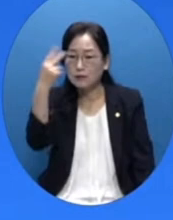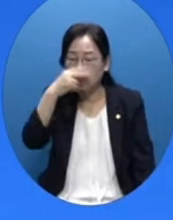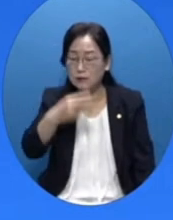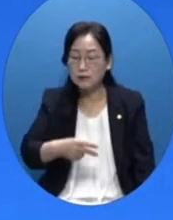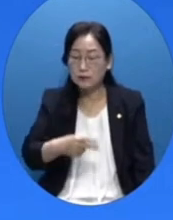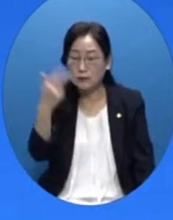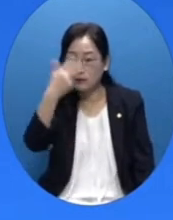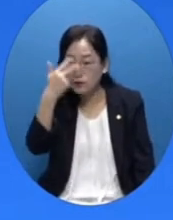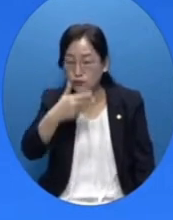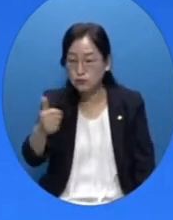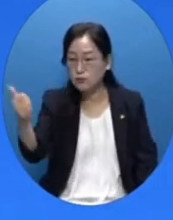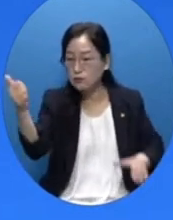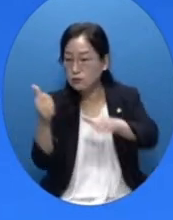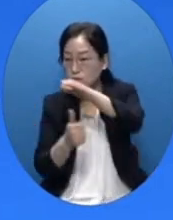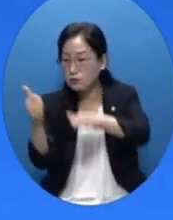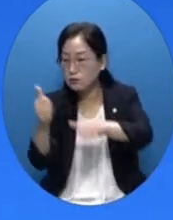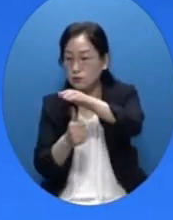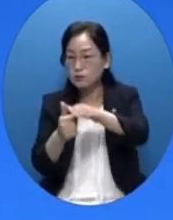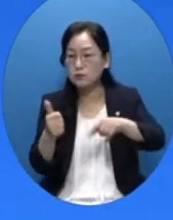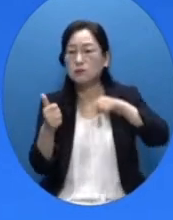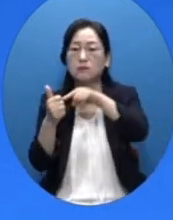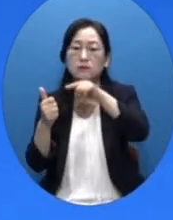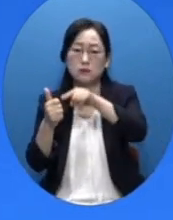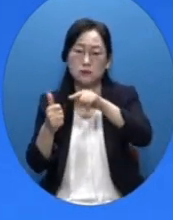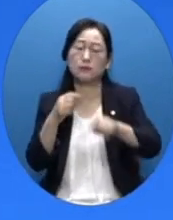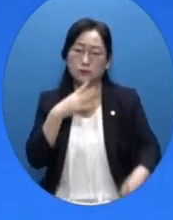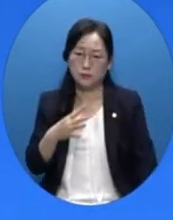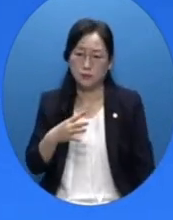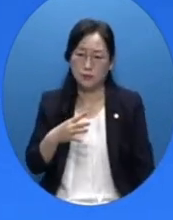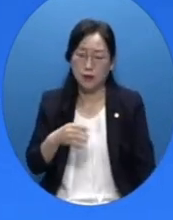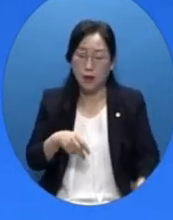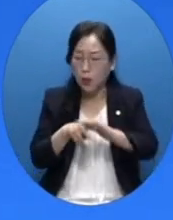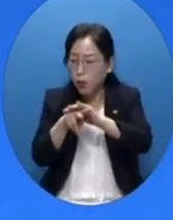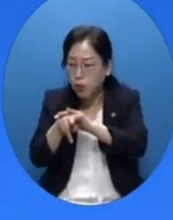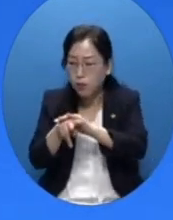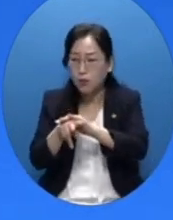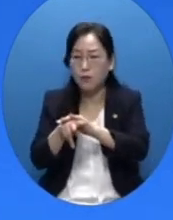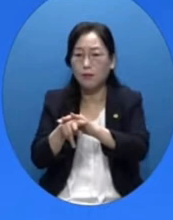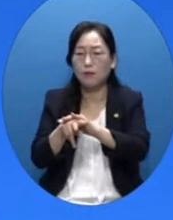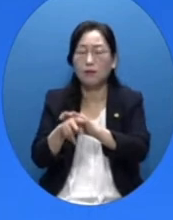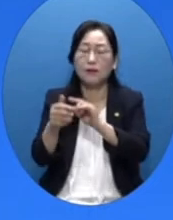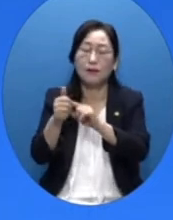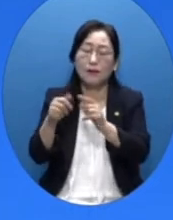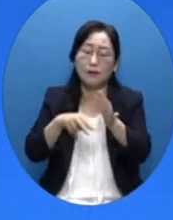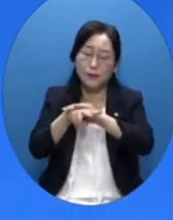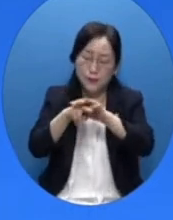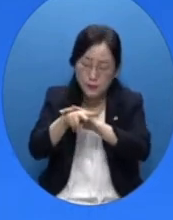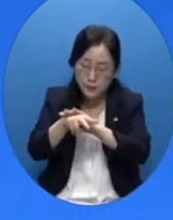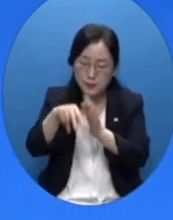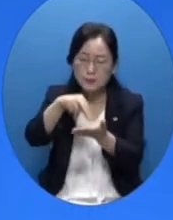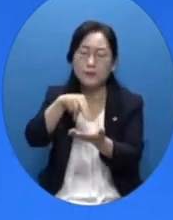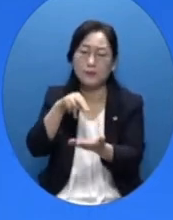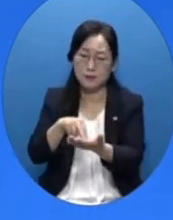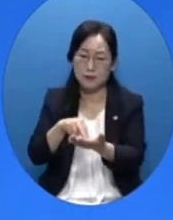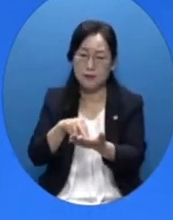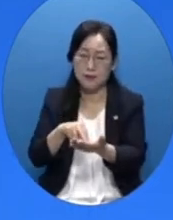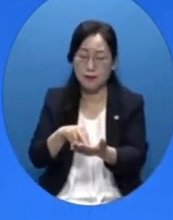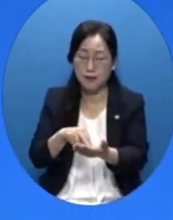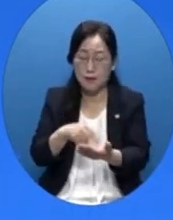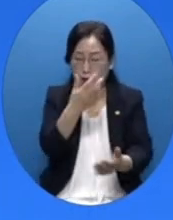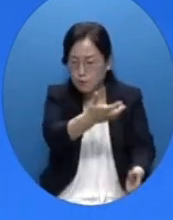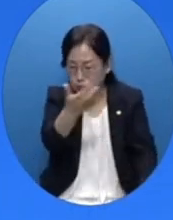비참한 도망자의 신세가 씁니다 그런 도망자의 신세로 이곳저곳을 피해